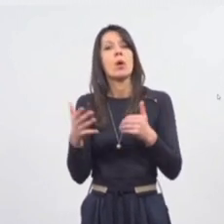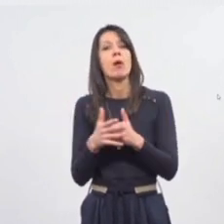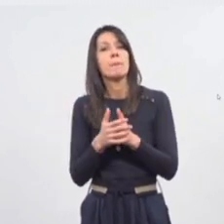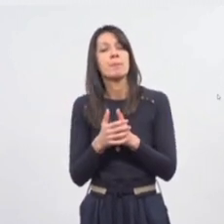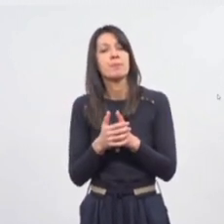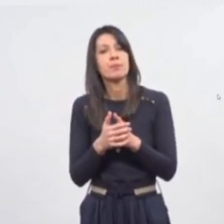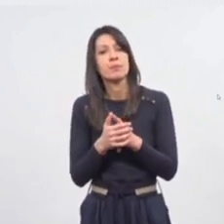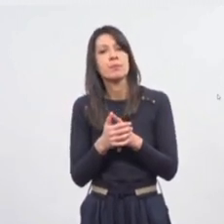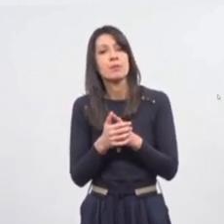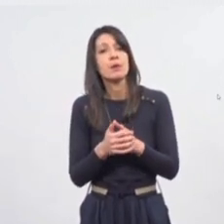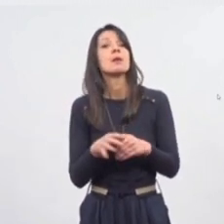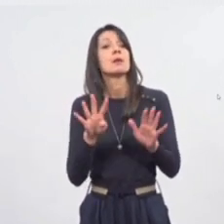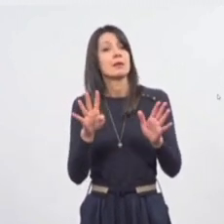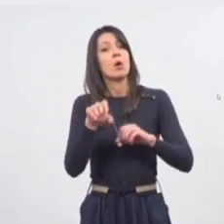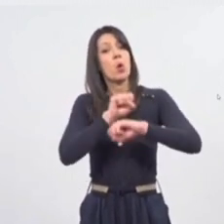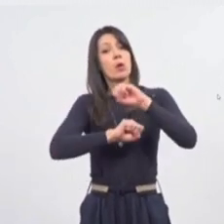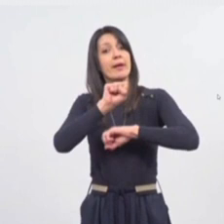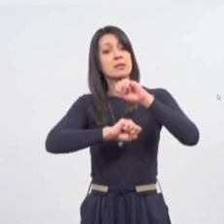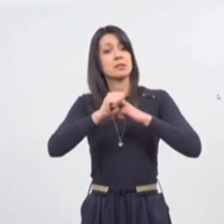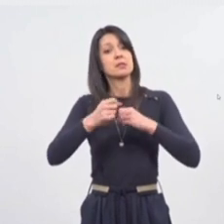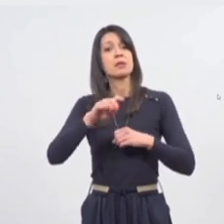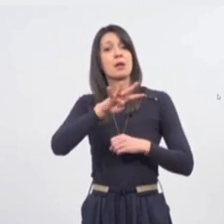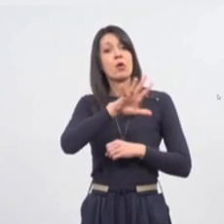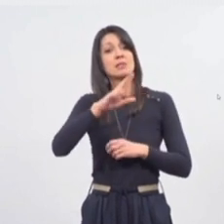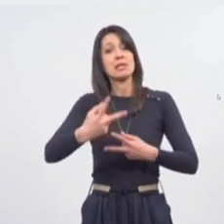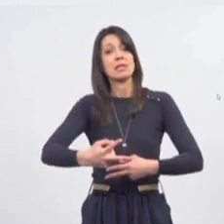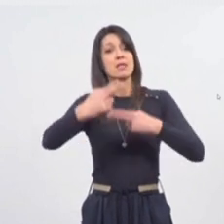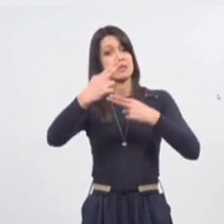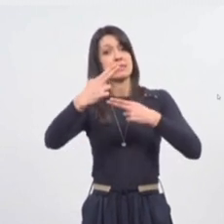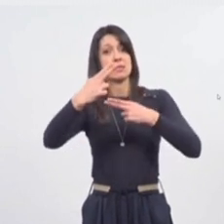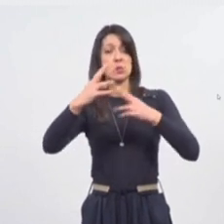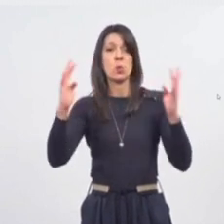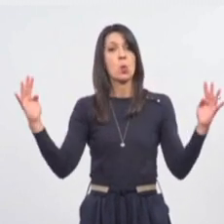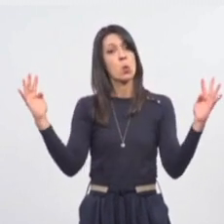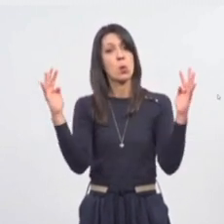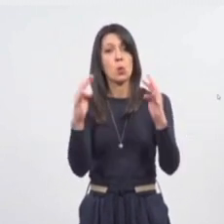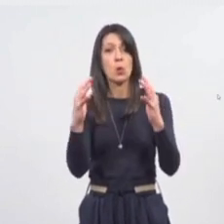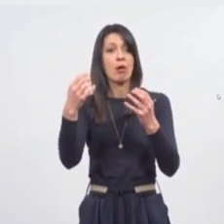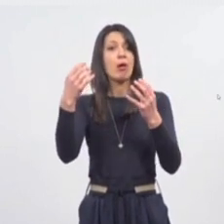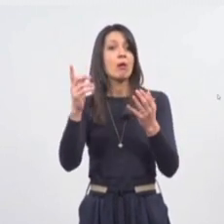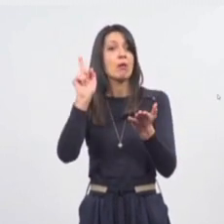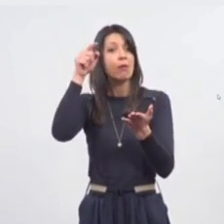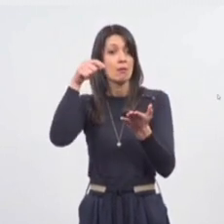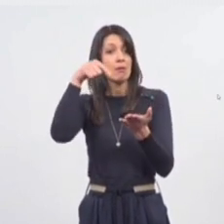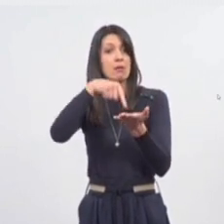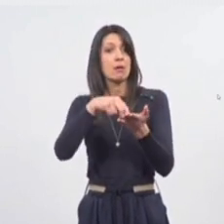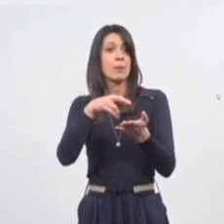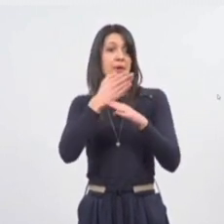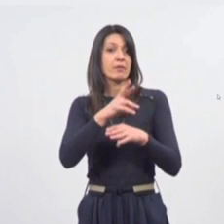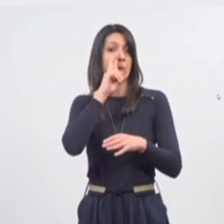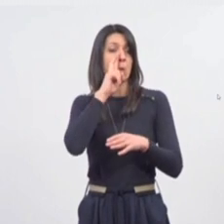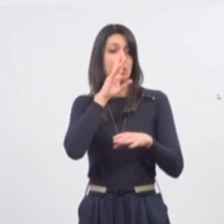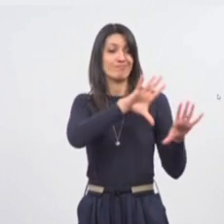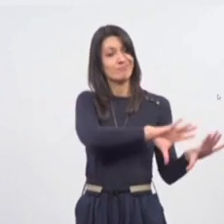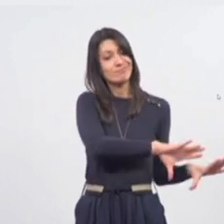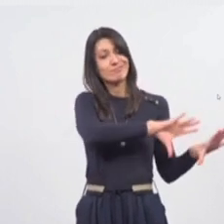la 45e session, pour répondre très précisément à cette question, à votre question, à la délocalisation de la 45e